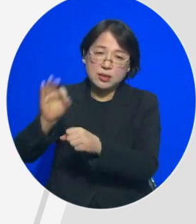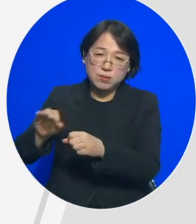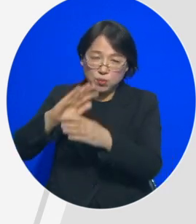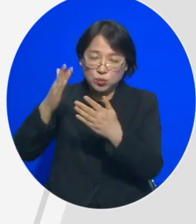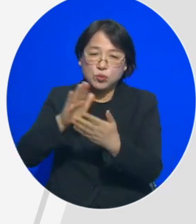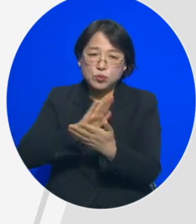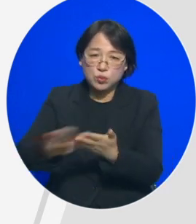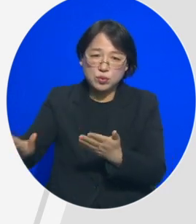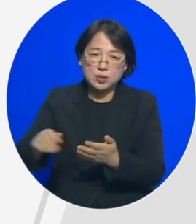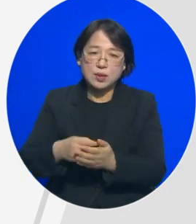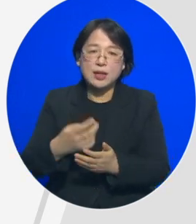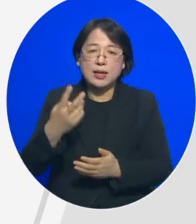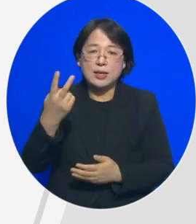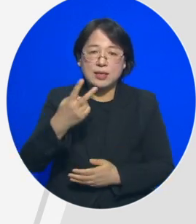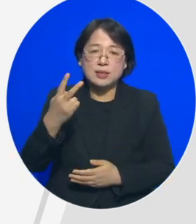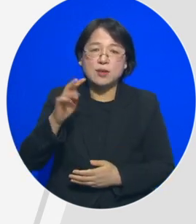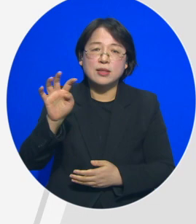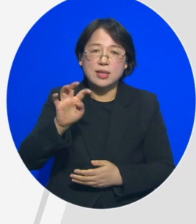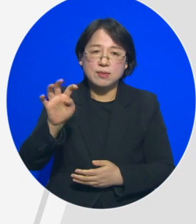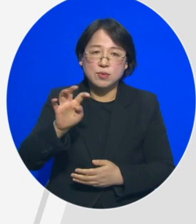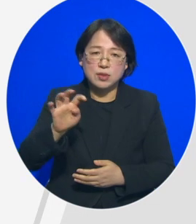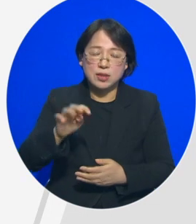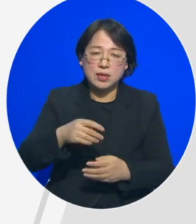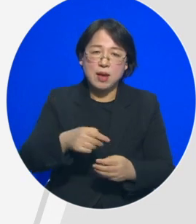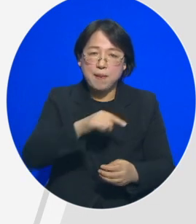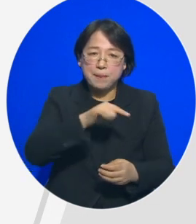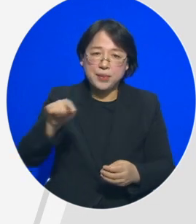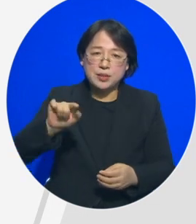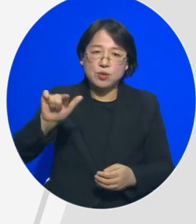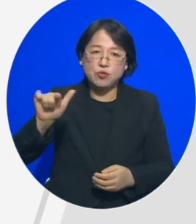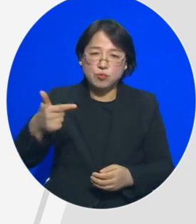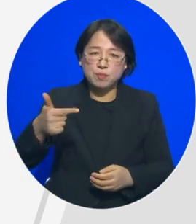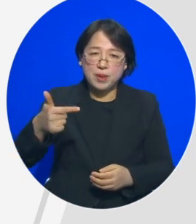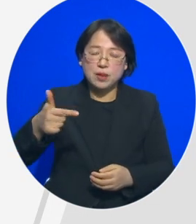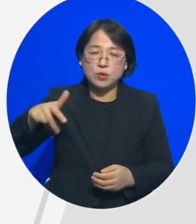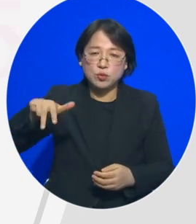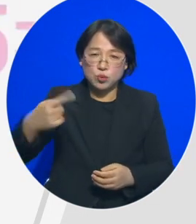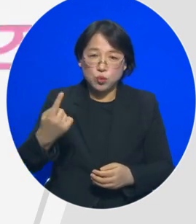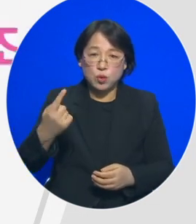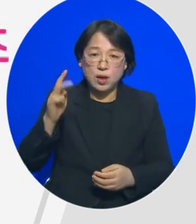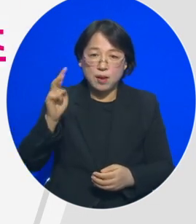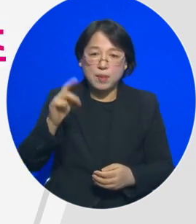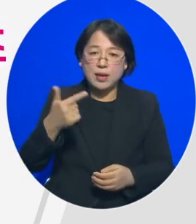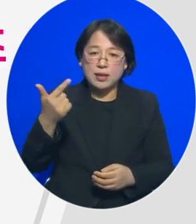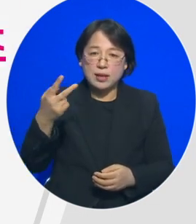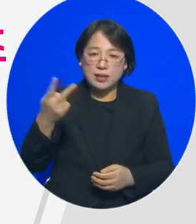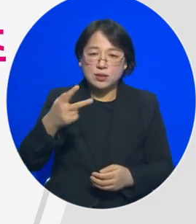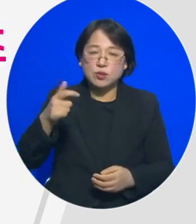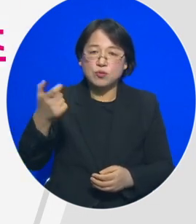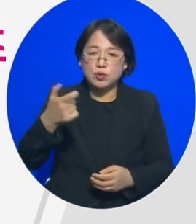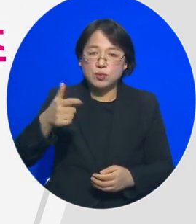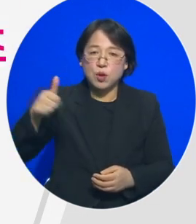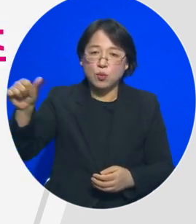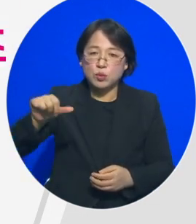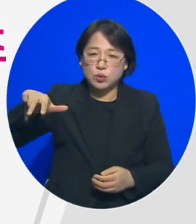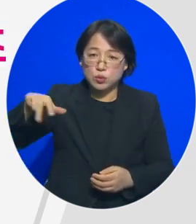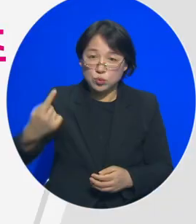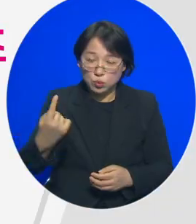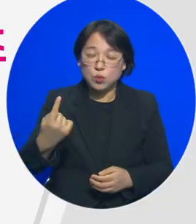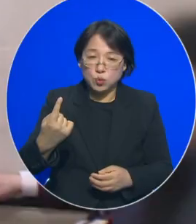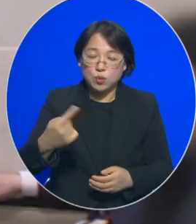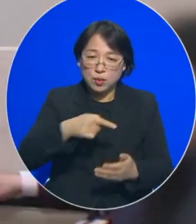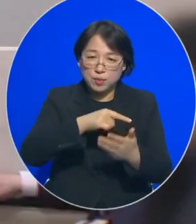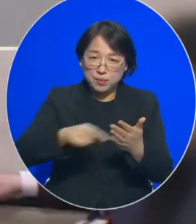적자가 678조 원에 이를 것으로 추산됐습니다. 2060년엔 약 5천조 원의 천문학적인 적자를